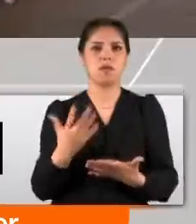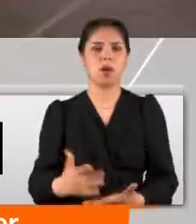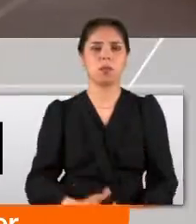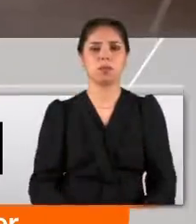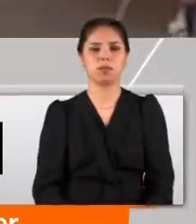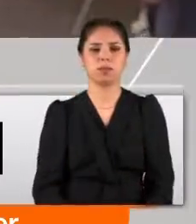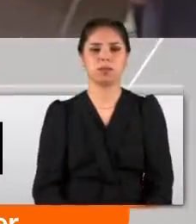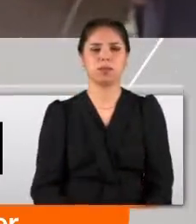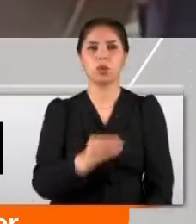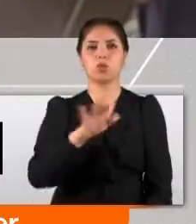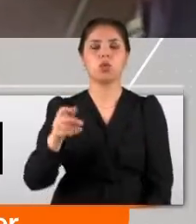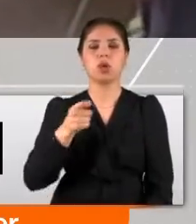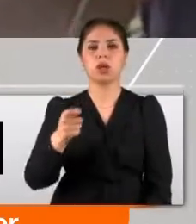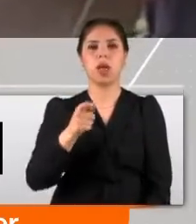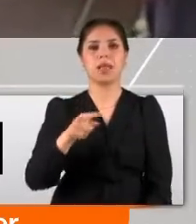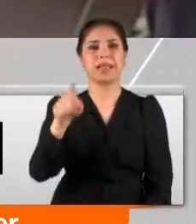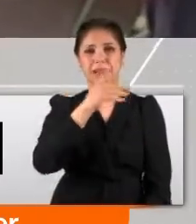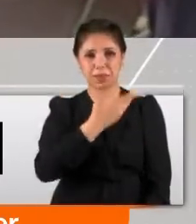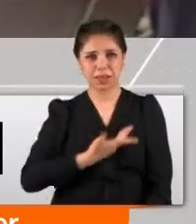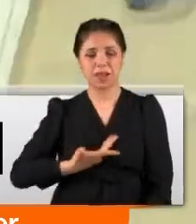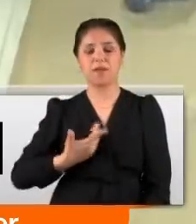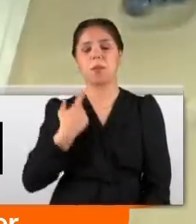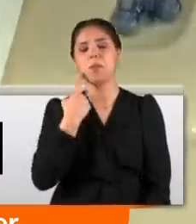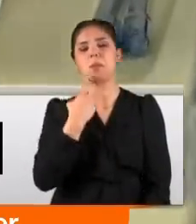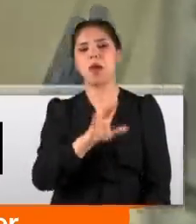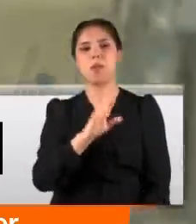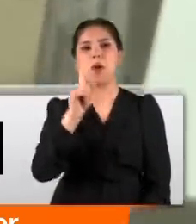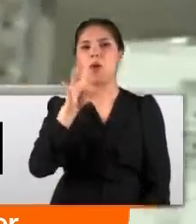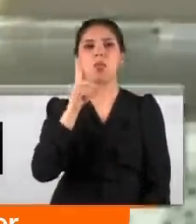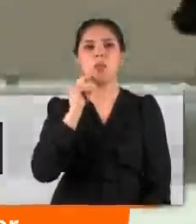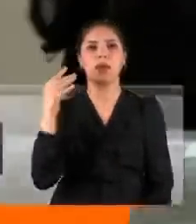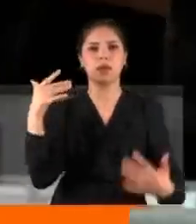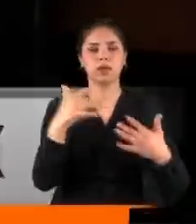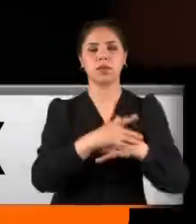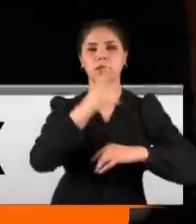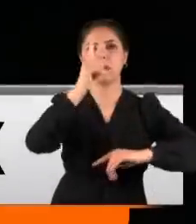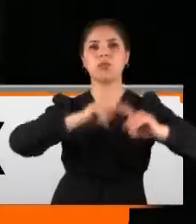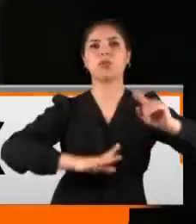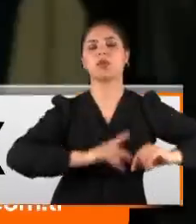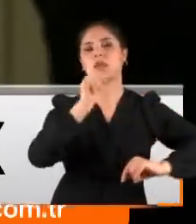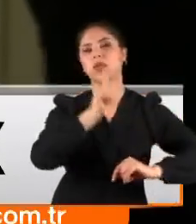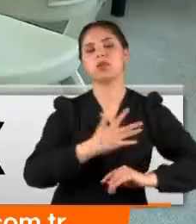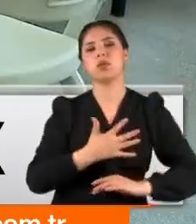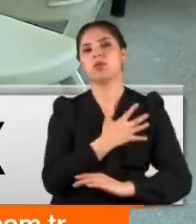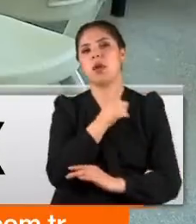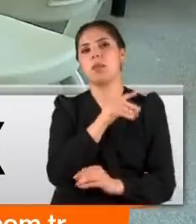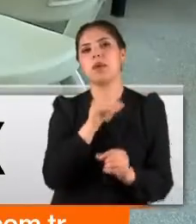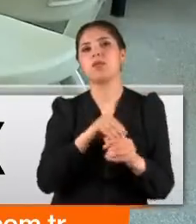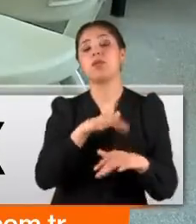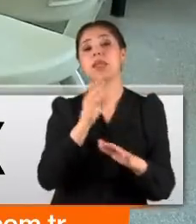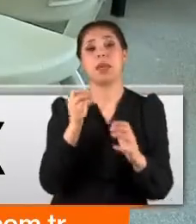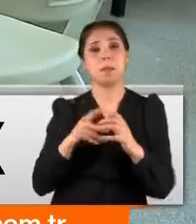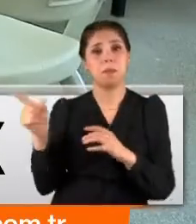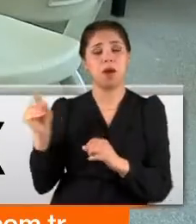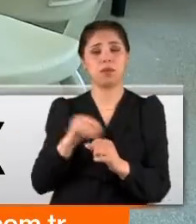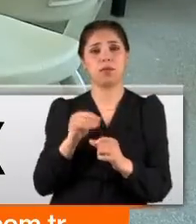başladı. Çocuklarımızın katillerini sevenlerden bir şey ummayacağız. 14 Mayıs gecesi sadece Kılıçdaroğlu ve CHP için değil, İyi Parti